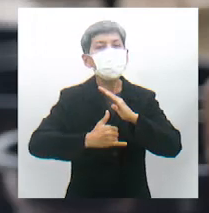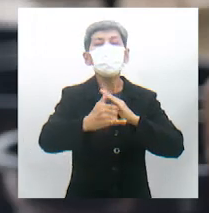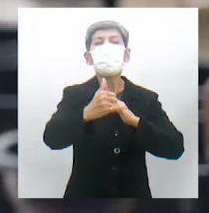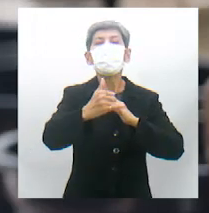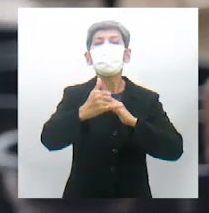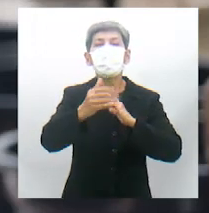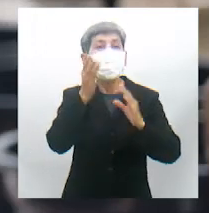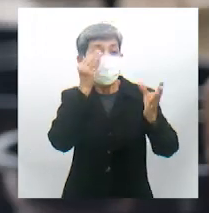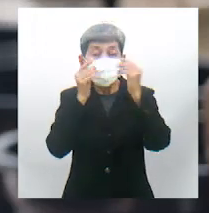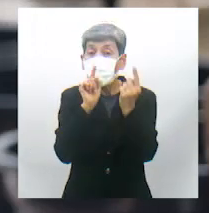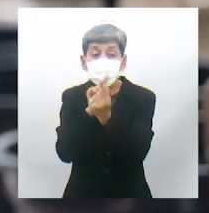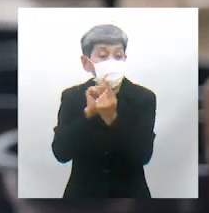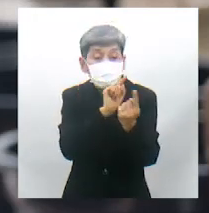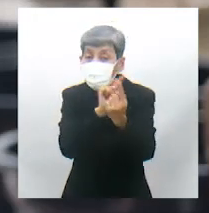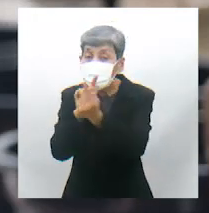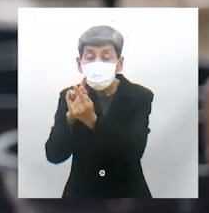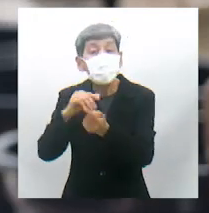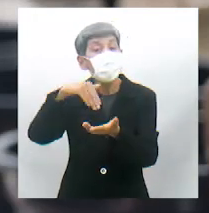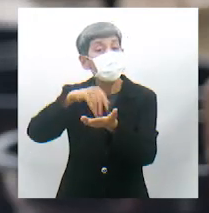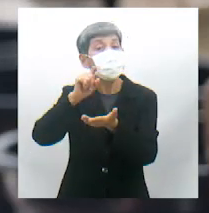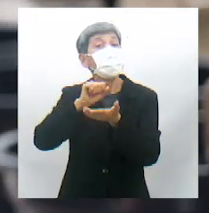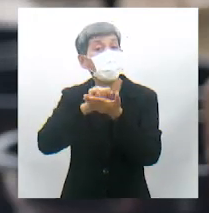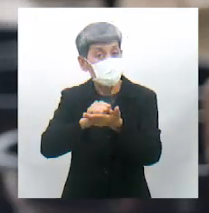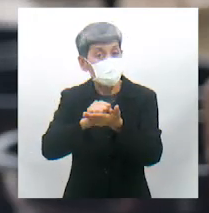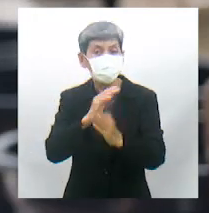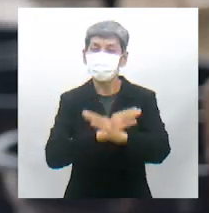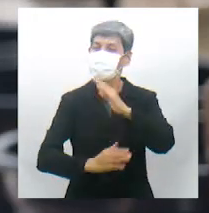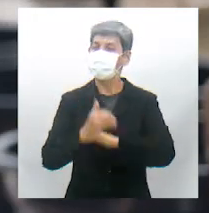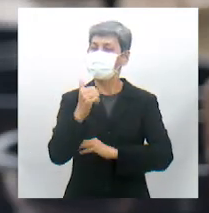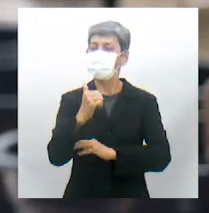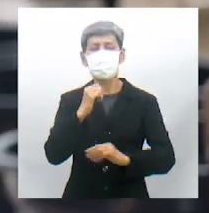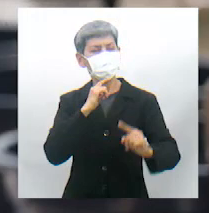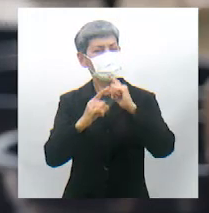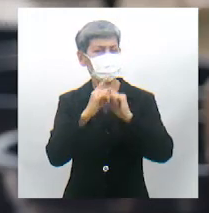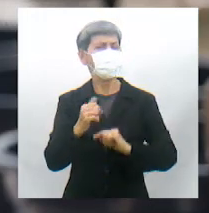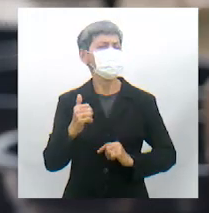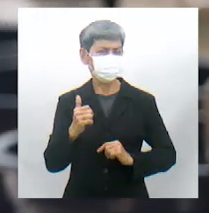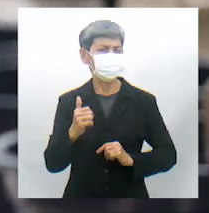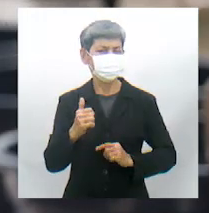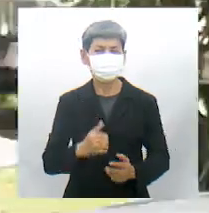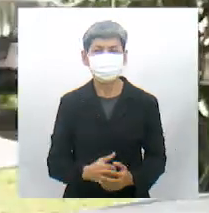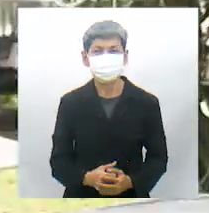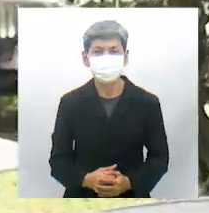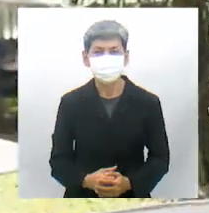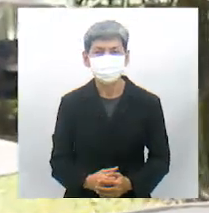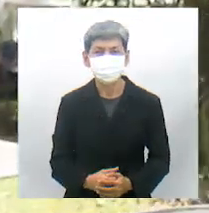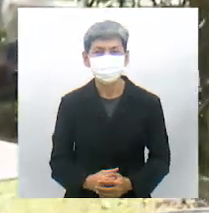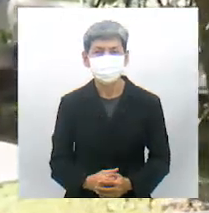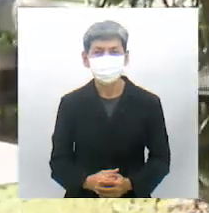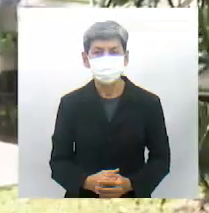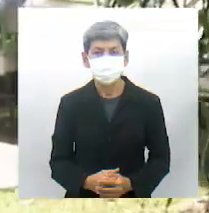สู้กันแล้วมาพบปะเพื่อนฝูงในศูนย์บริการนี้ก็พูดคุยก็อย่างดี